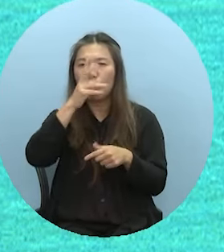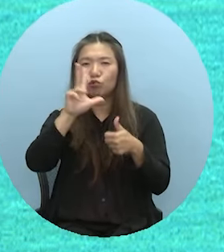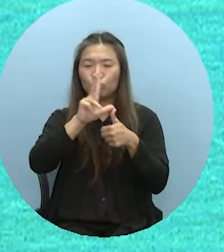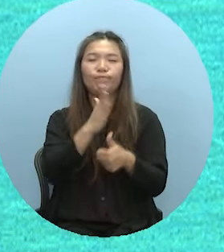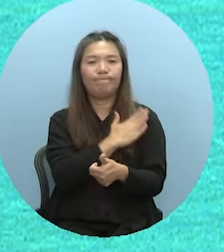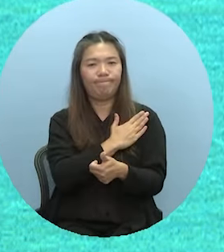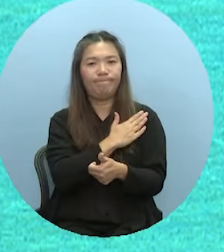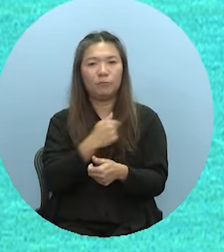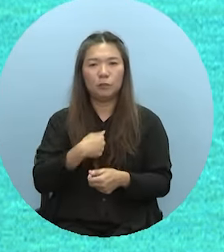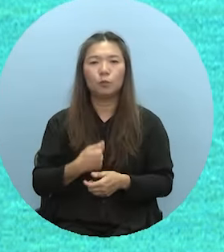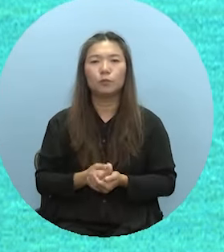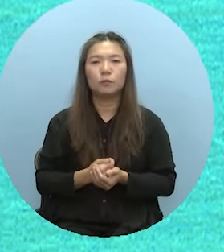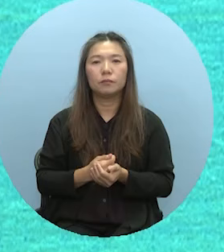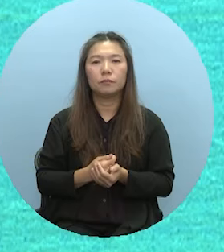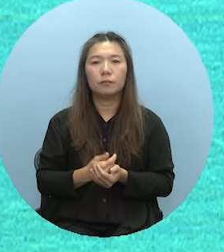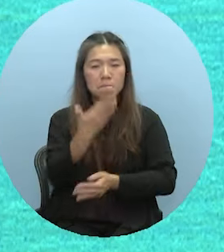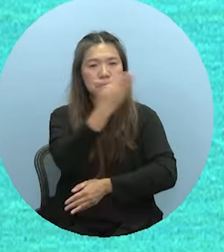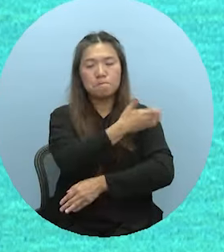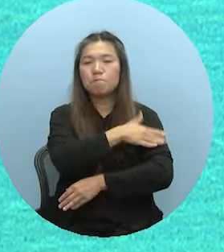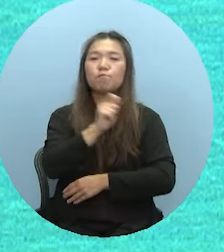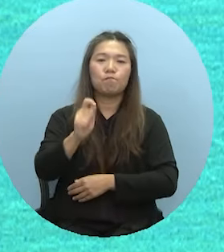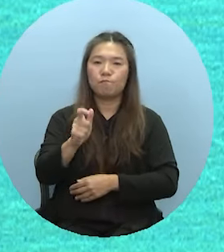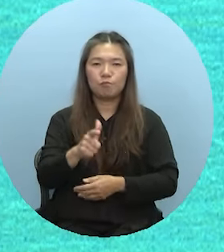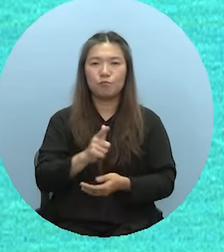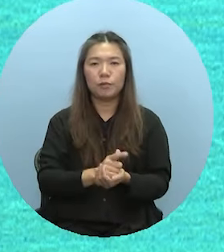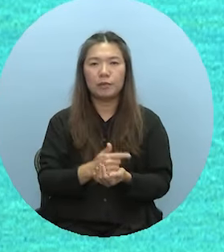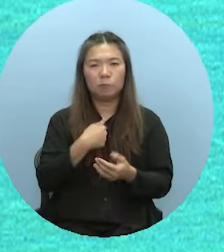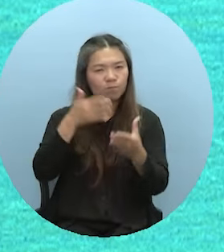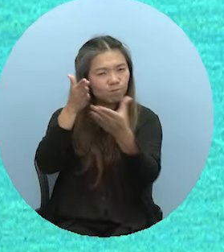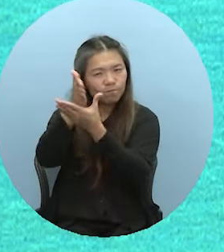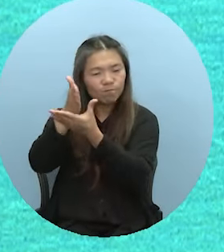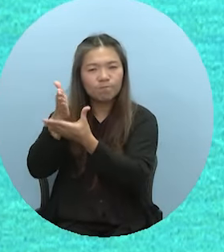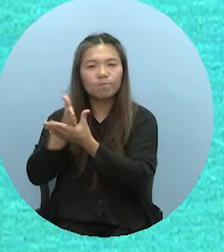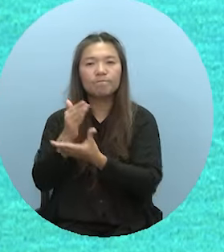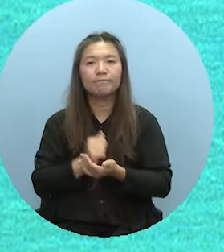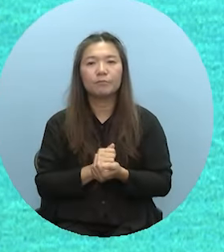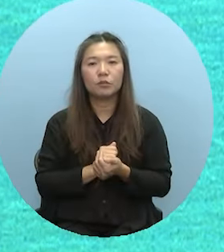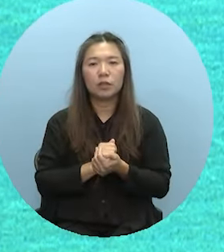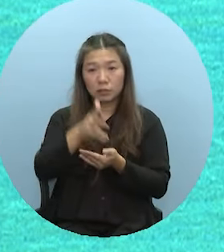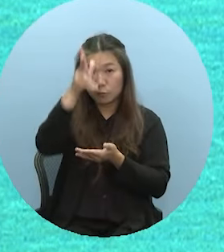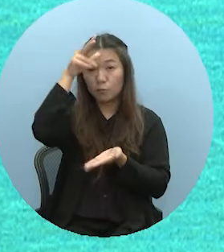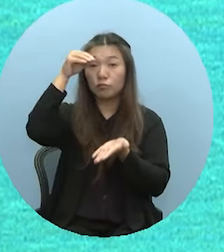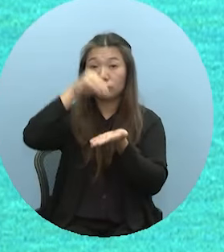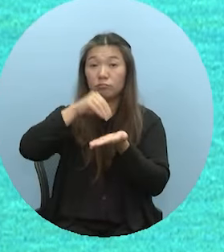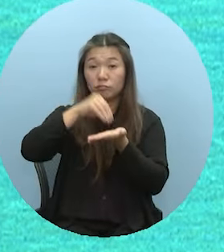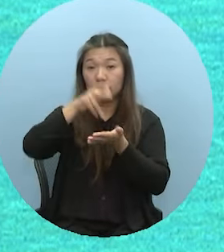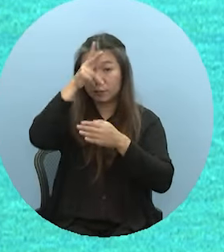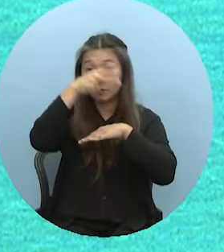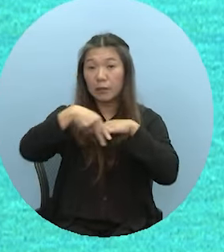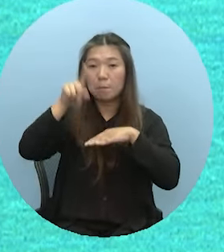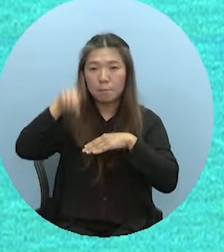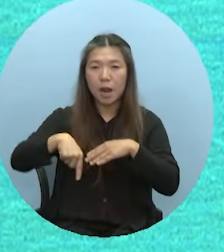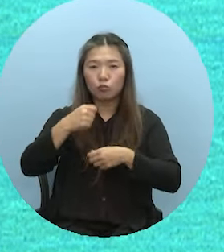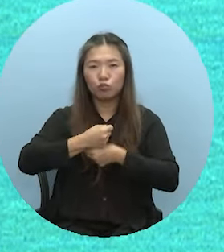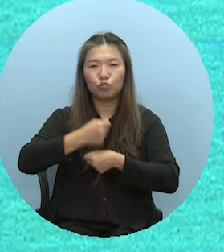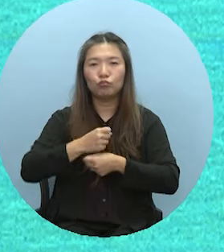體責任，我們責無旁貸，要主動作為，政府制定政策和落實工